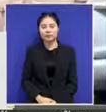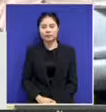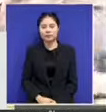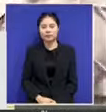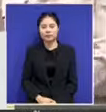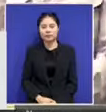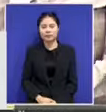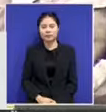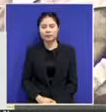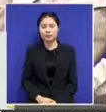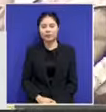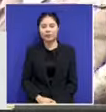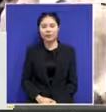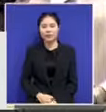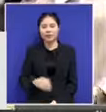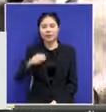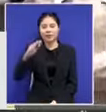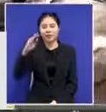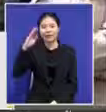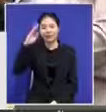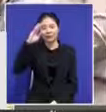พลเอกประยุทธ์จันทร์โอชาครับ